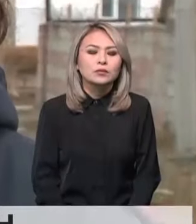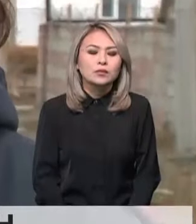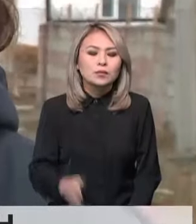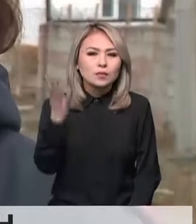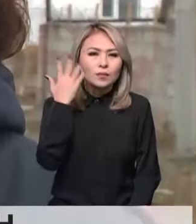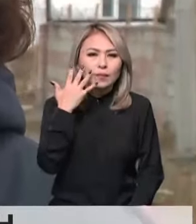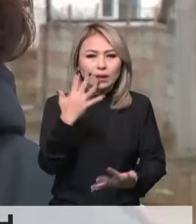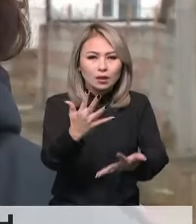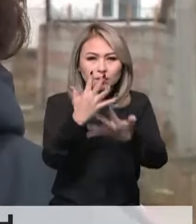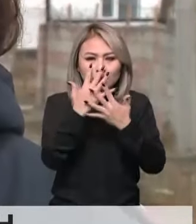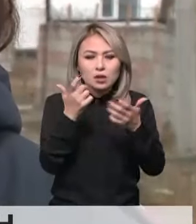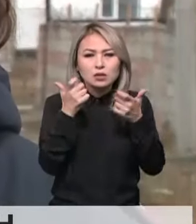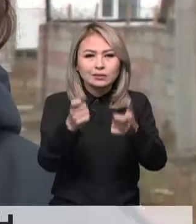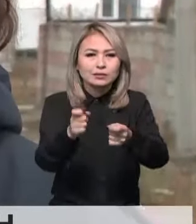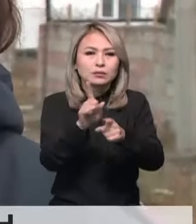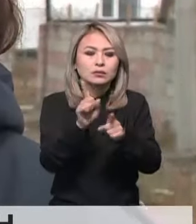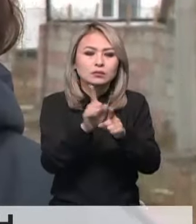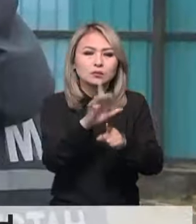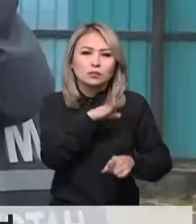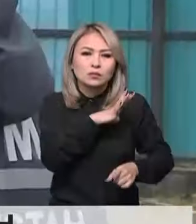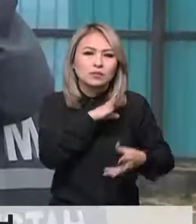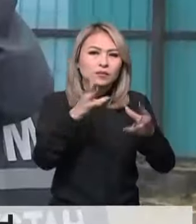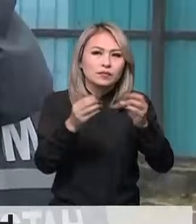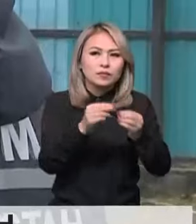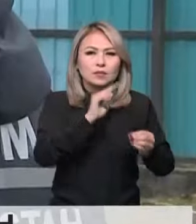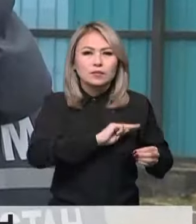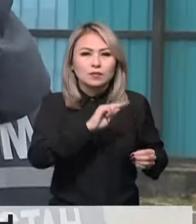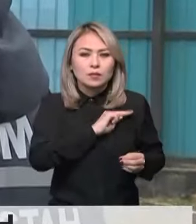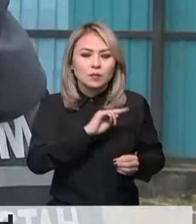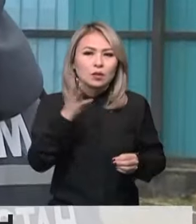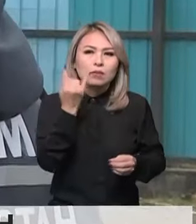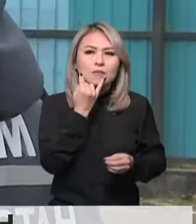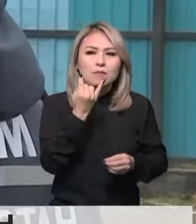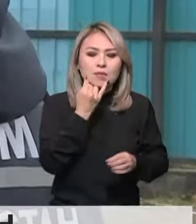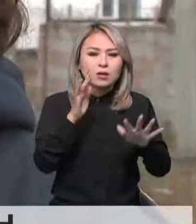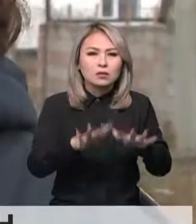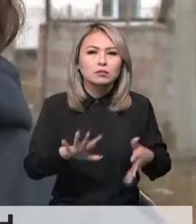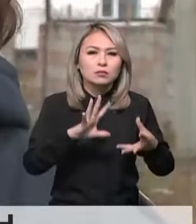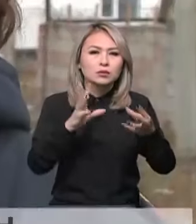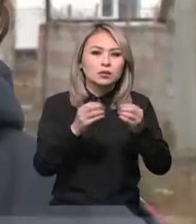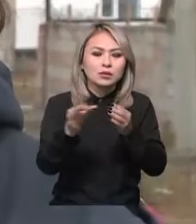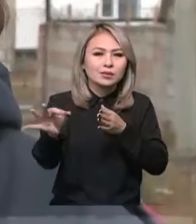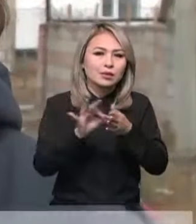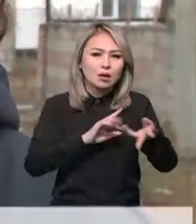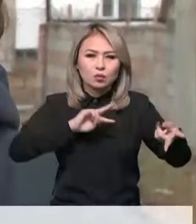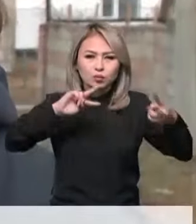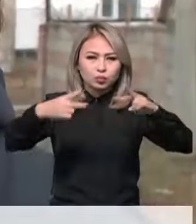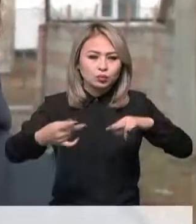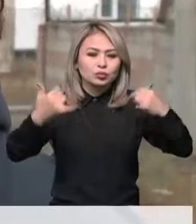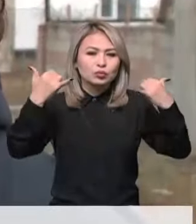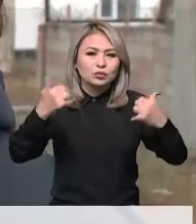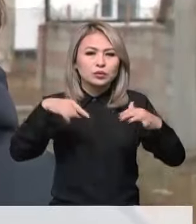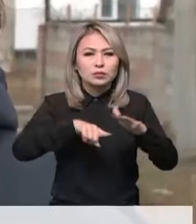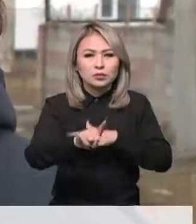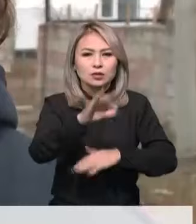Бақылау барысында былтыр ғана орнатылған газ датчиктерінің істен шыққанын көріп отырмыз. Батареясы отырған, оның барлығын бірден ауыстырып шығамыз. Жалпы бұл